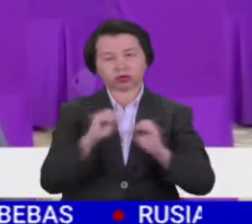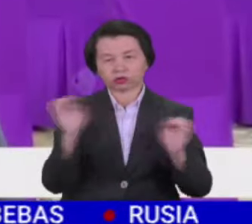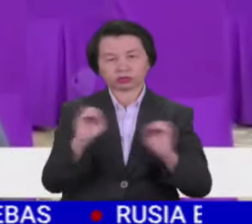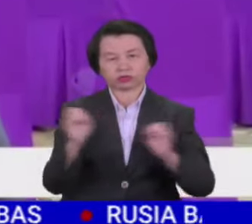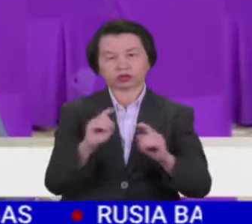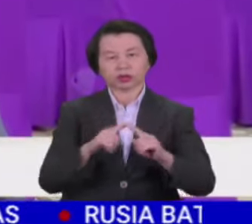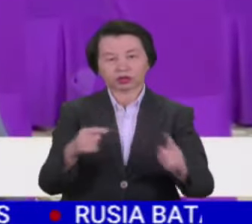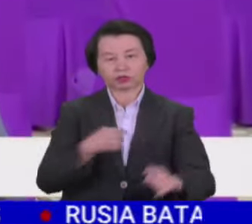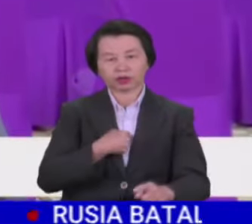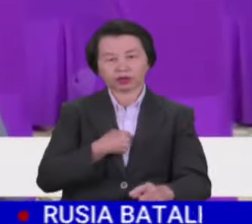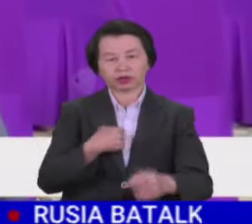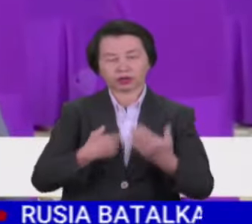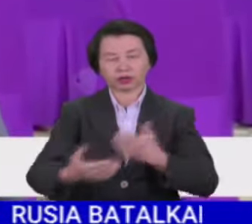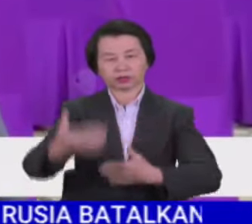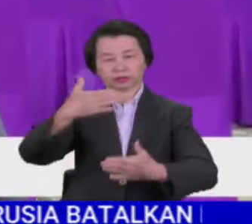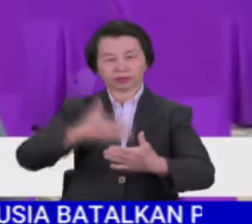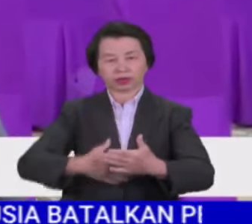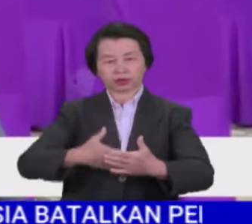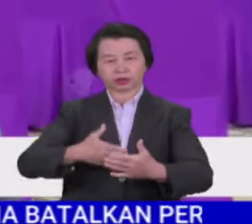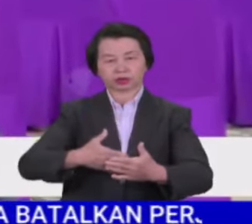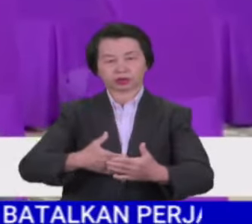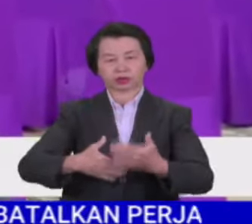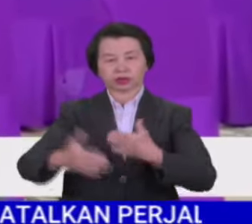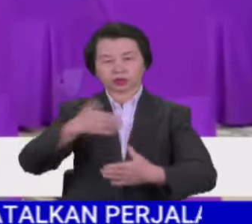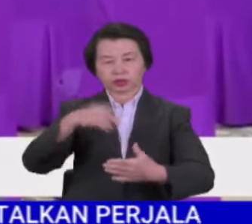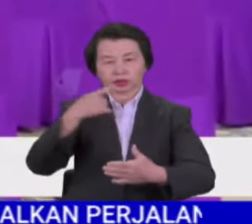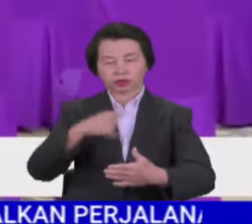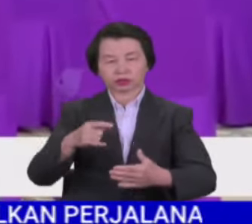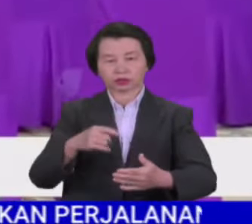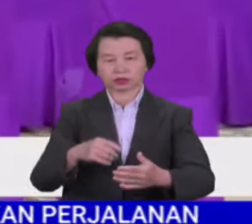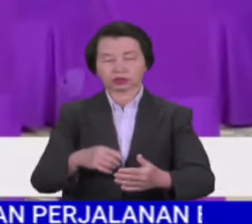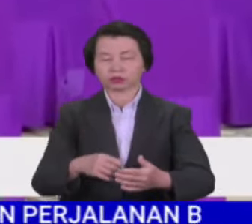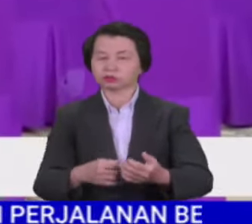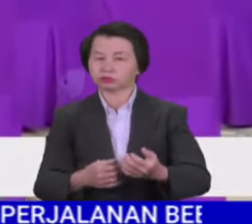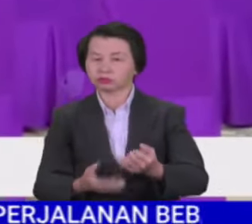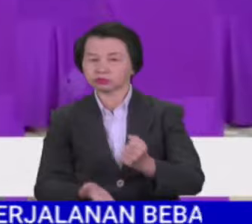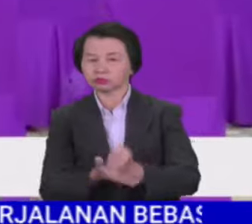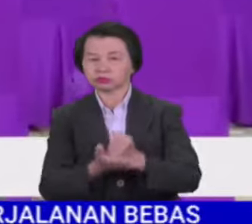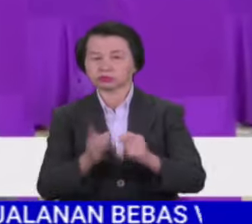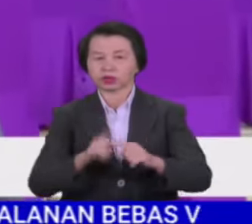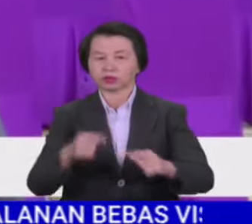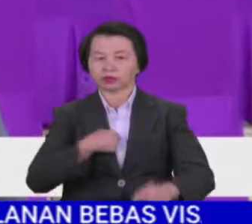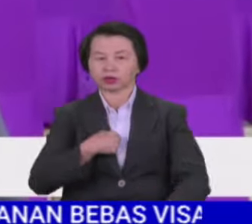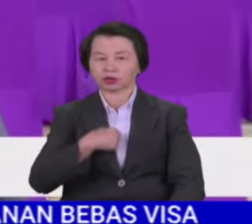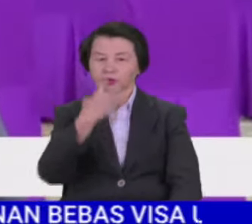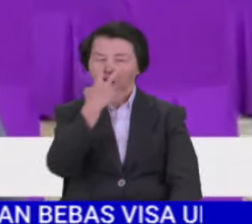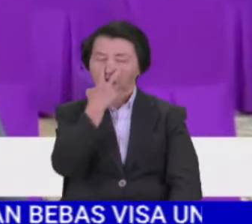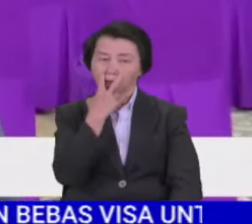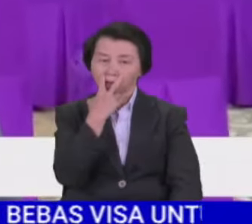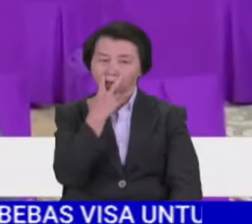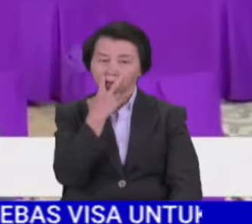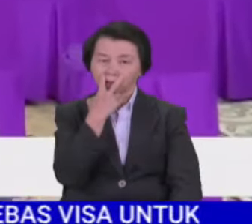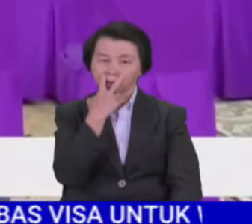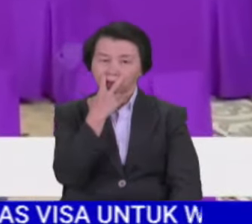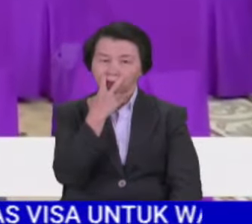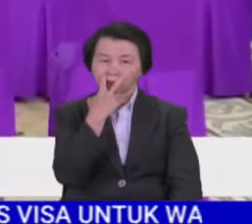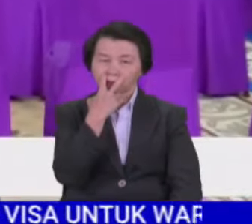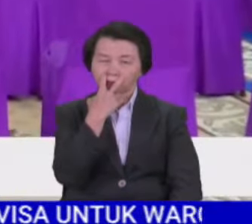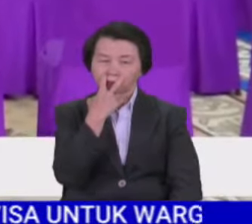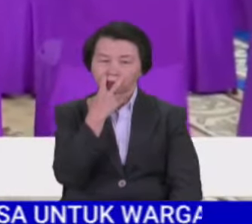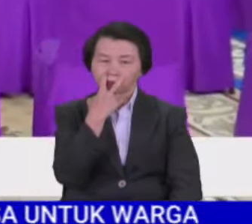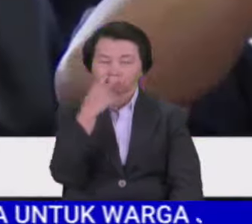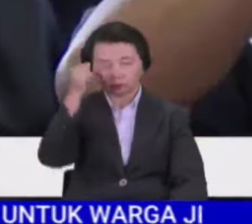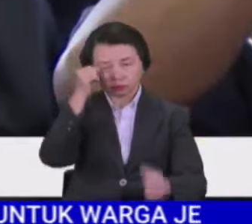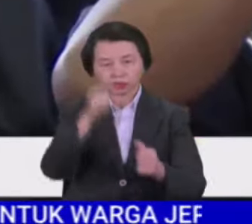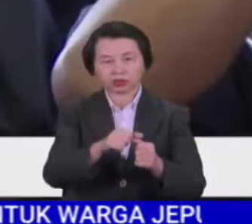saya dibaca belakang untuk mengangkat Memet tapi sedih tanggal Mendes seapa